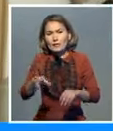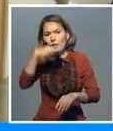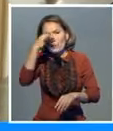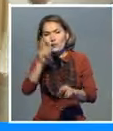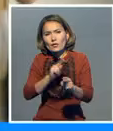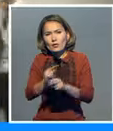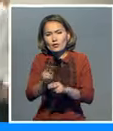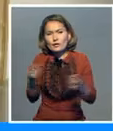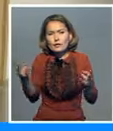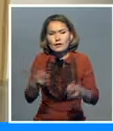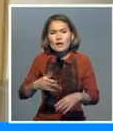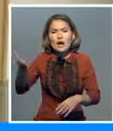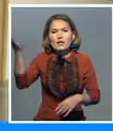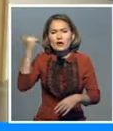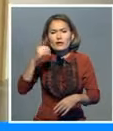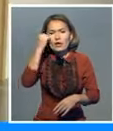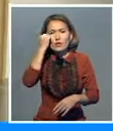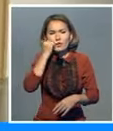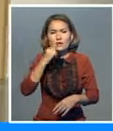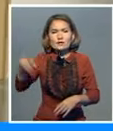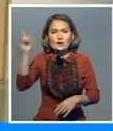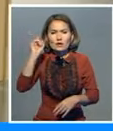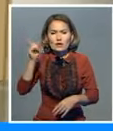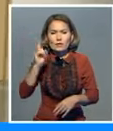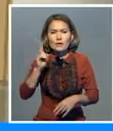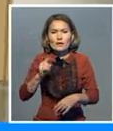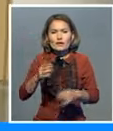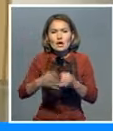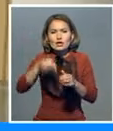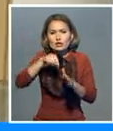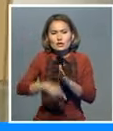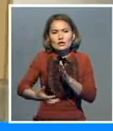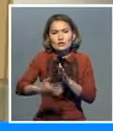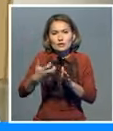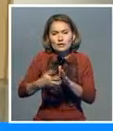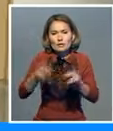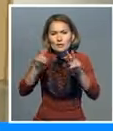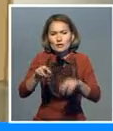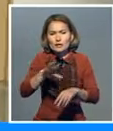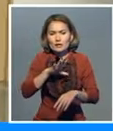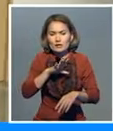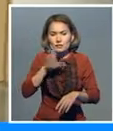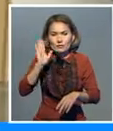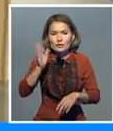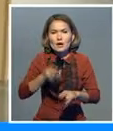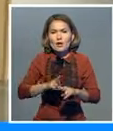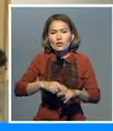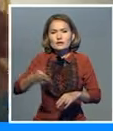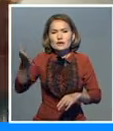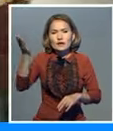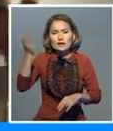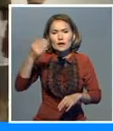қажет, әсіресе сақ пен көне түрік дәуіріндегі қорғандарды зерттегіміз келеді. Кейін сіздерді де біздің аймаққа шақырып, темір